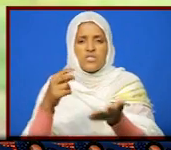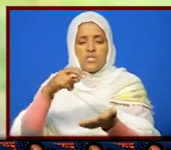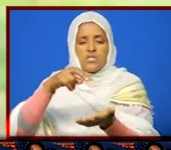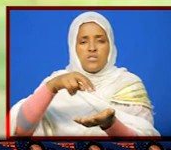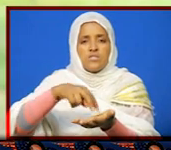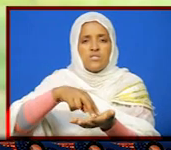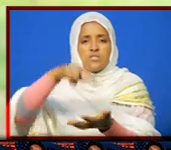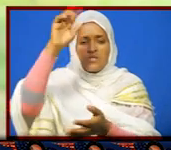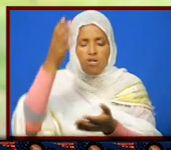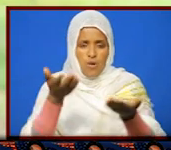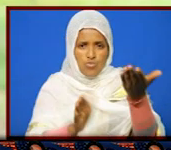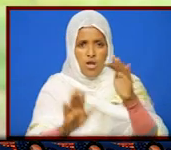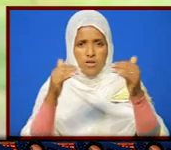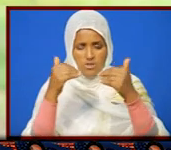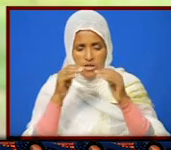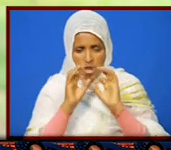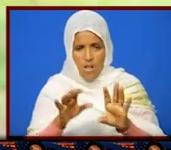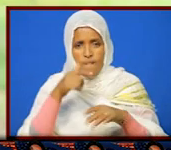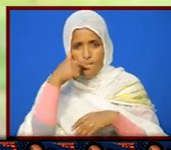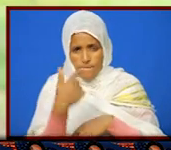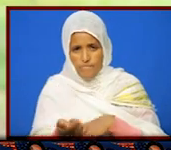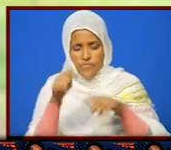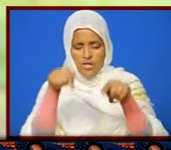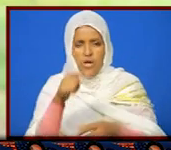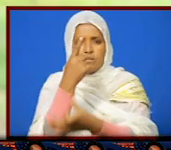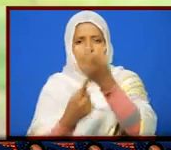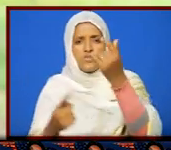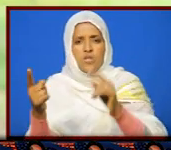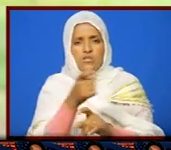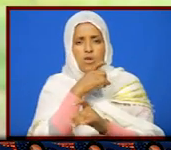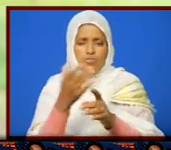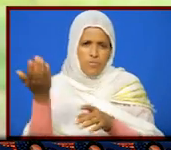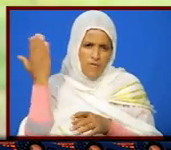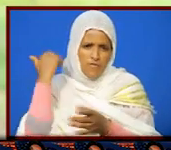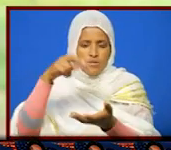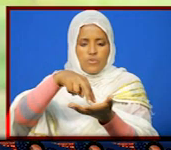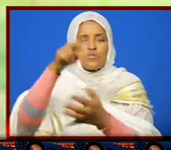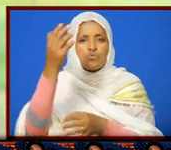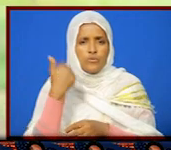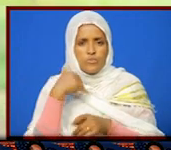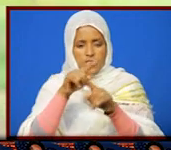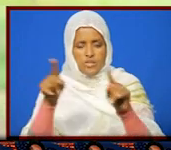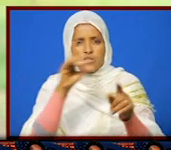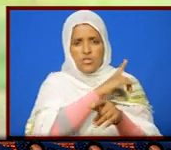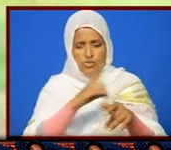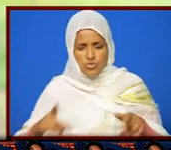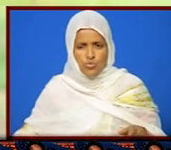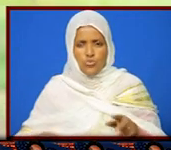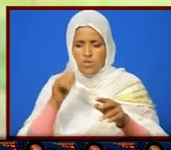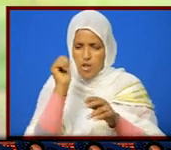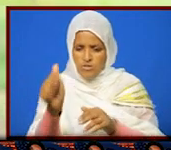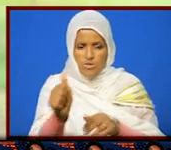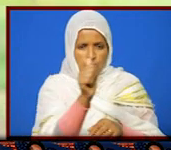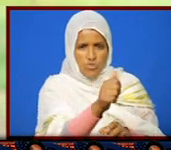ስለዚህ ትንሣኤ ሙታን እንዳለ ወይም ትንሣኤ ሙታን የለም የሚሉ ዛሬ ብቻ ሳይሆን ቀደምም ተነስተው ነበረ። ግን